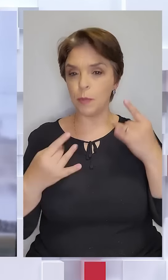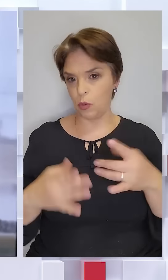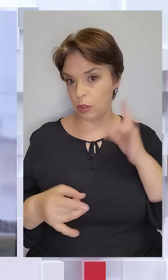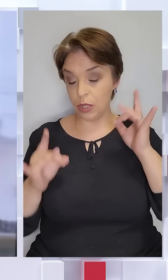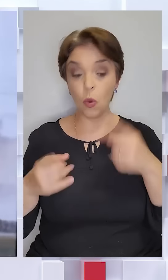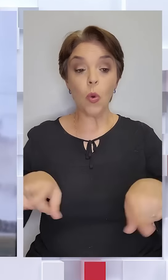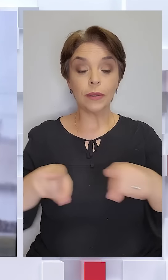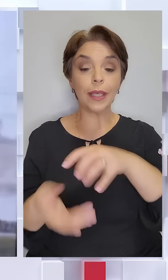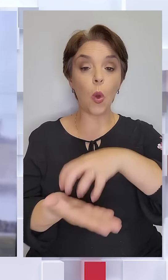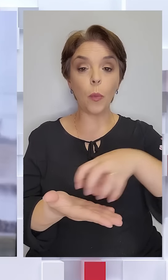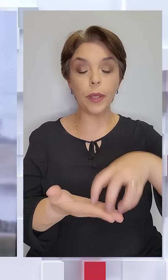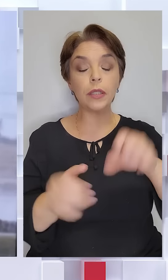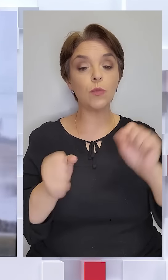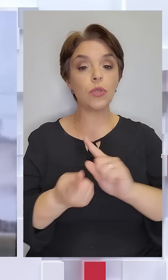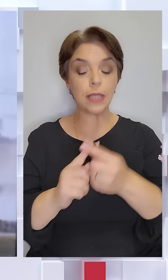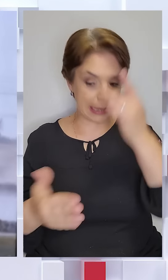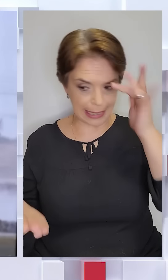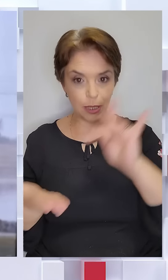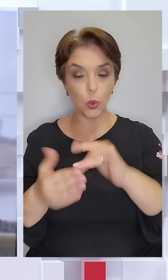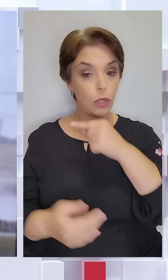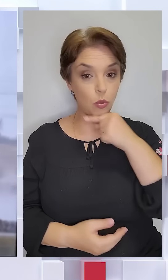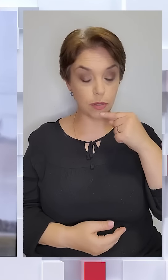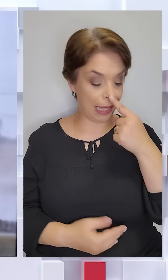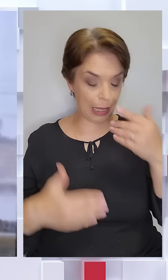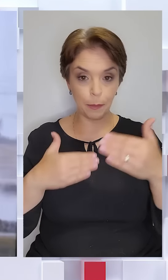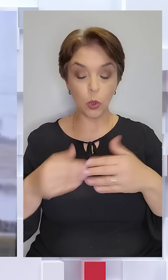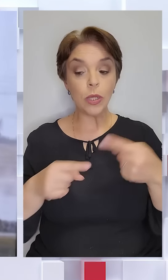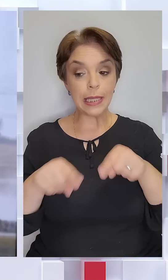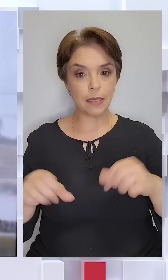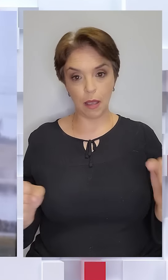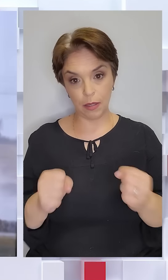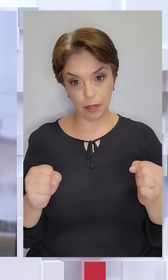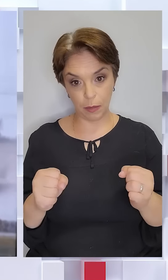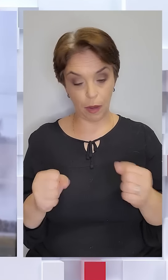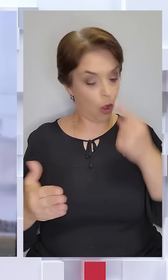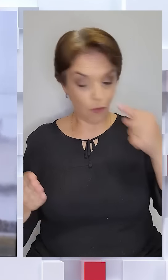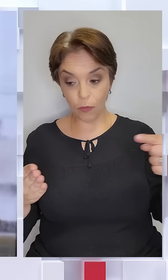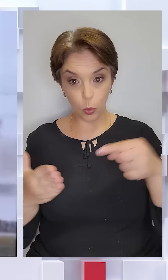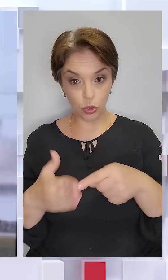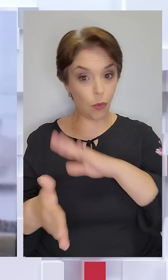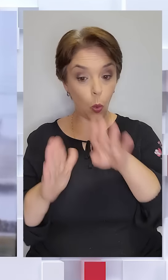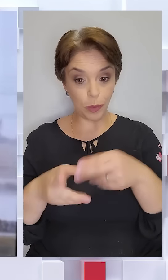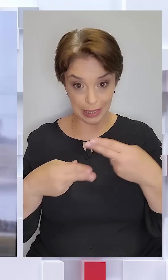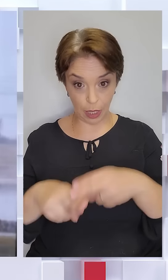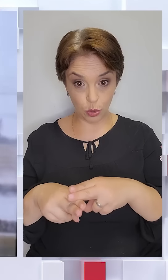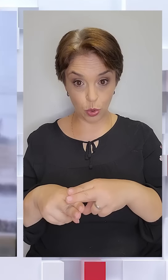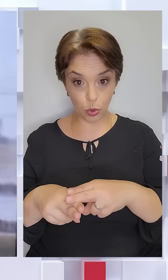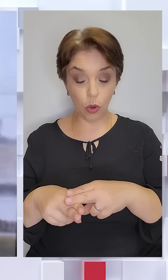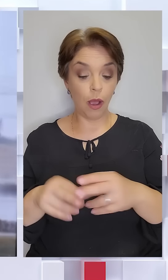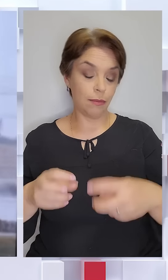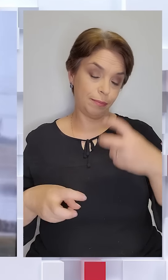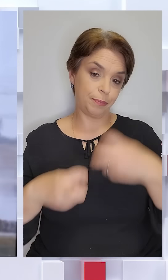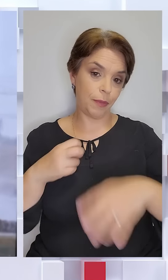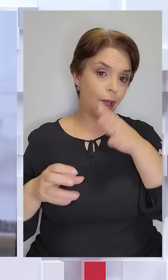Саме ось такі об'єкти можуть стати ціллю для росіян напередодні цієї зими. Влучив у підстанцію, вивів з